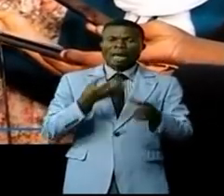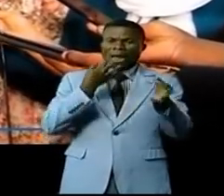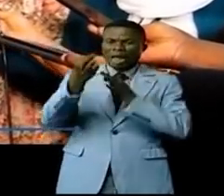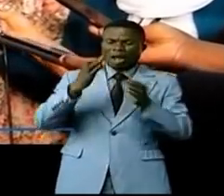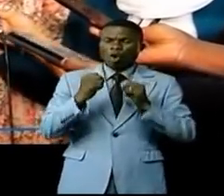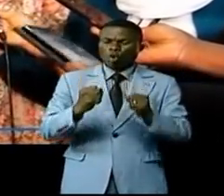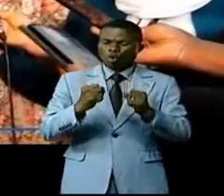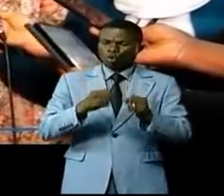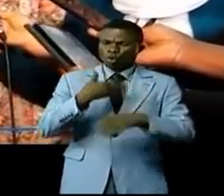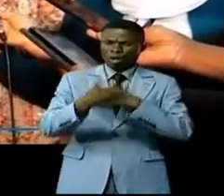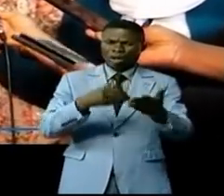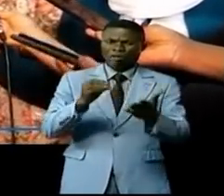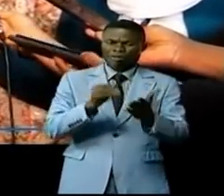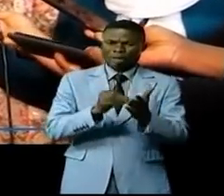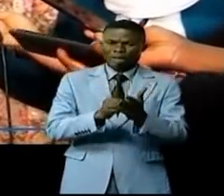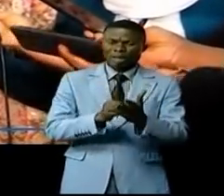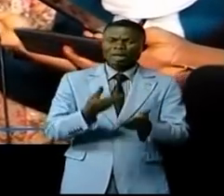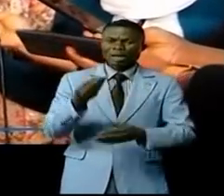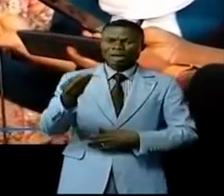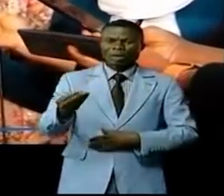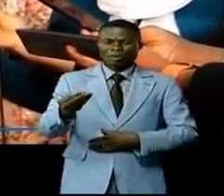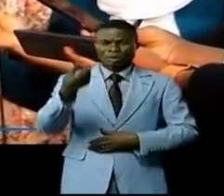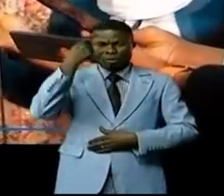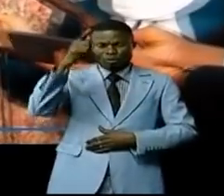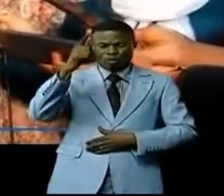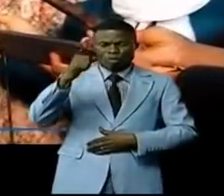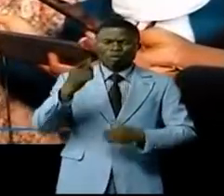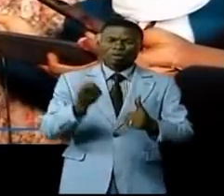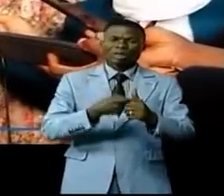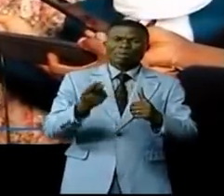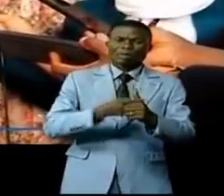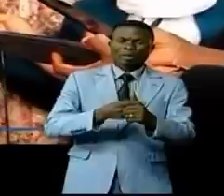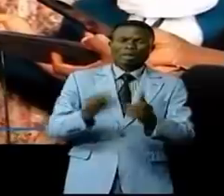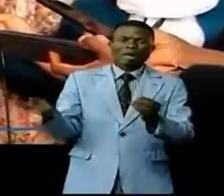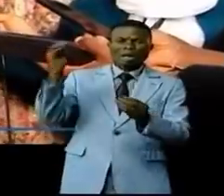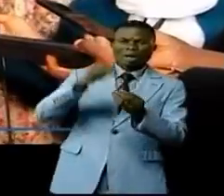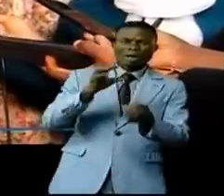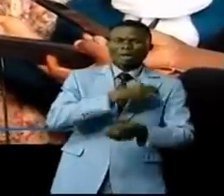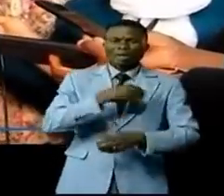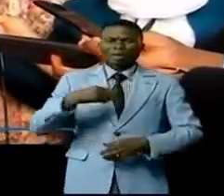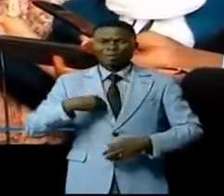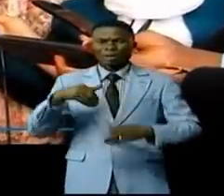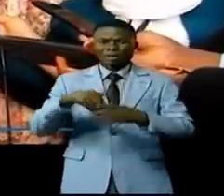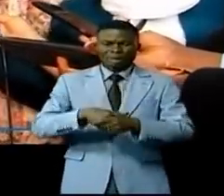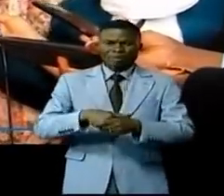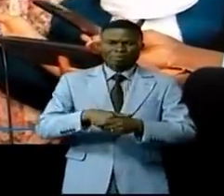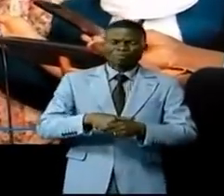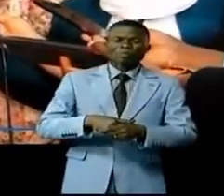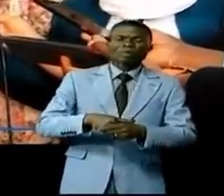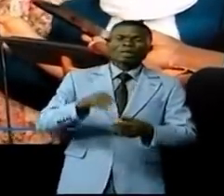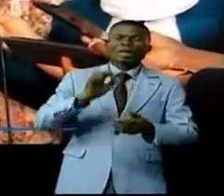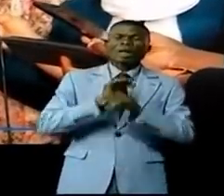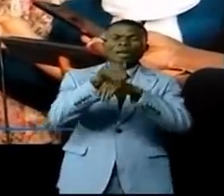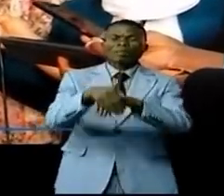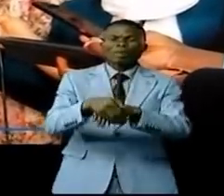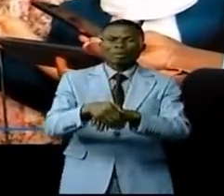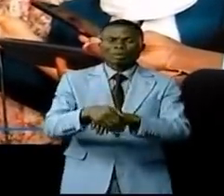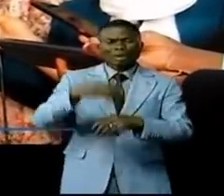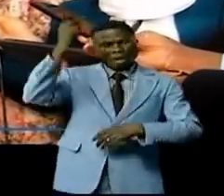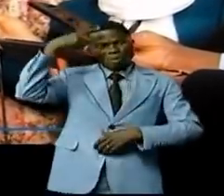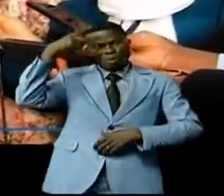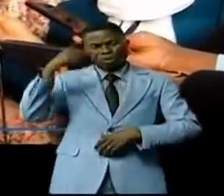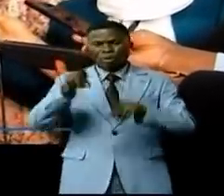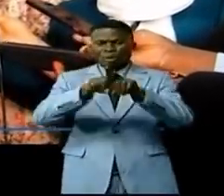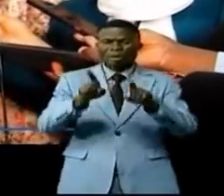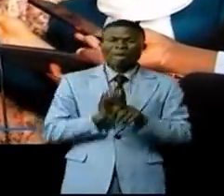efforts qui doivent encore être fournis, entre autres l'augmentation des femmes dans la participation politique,